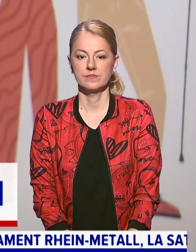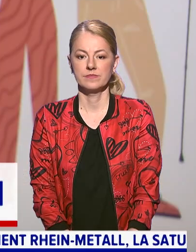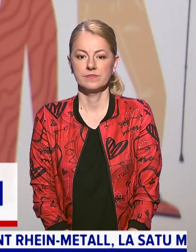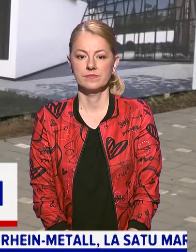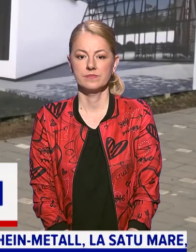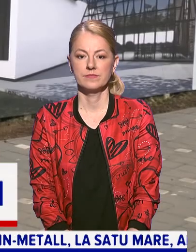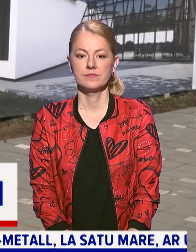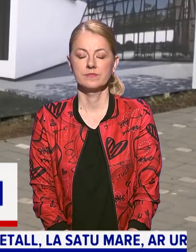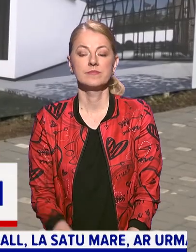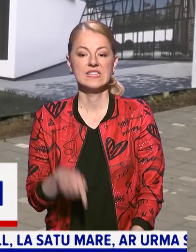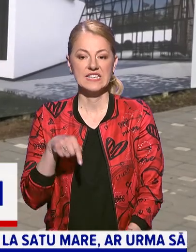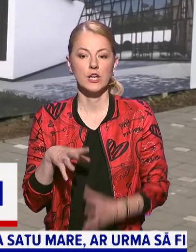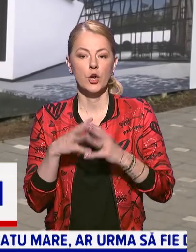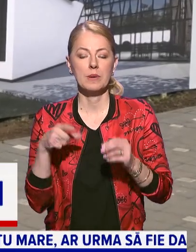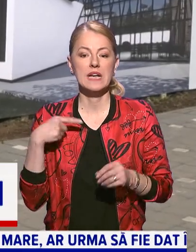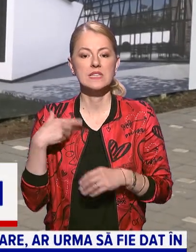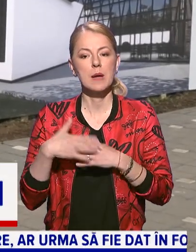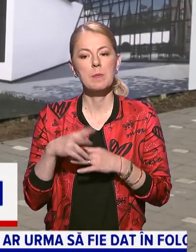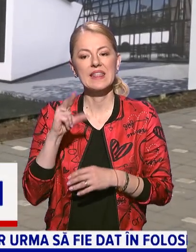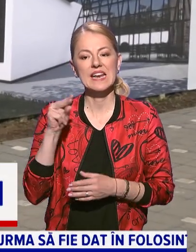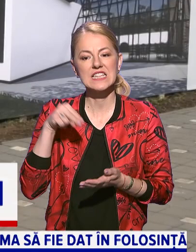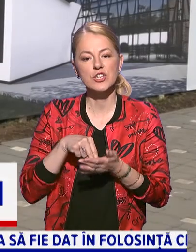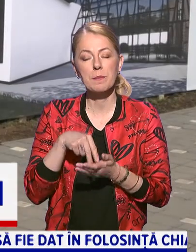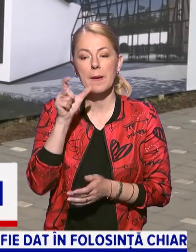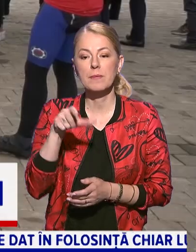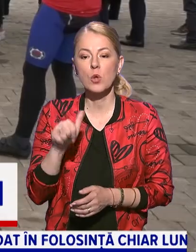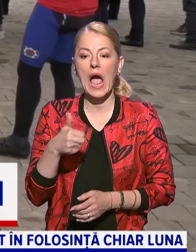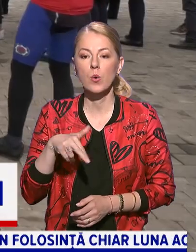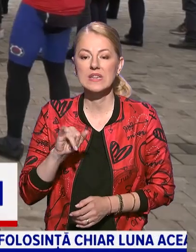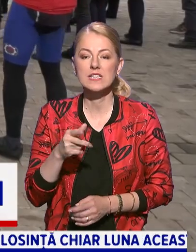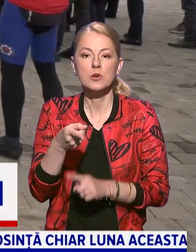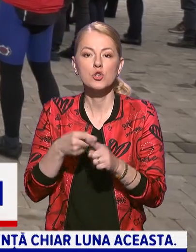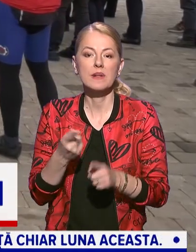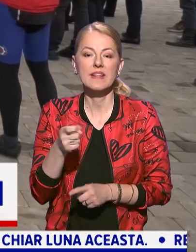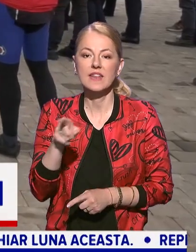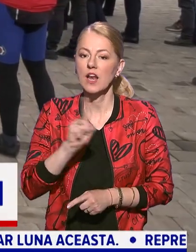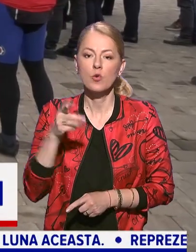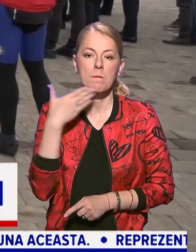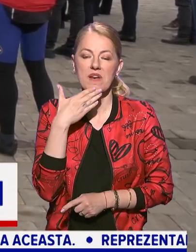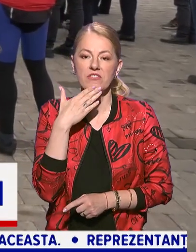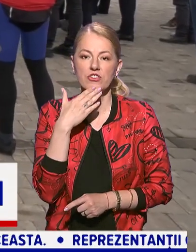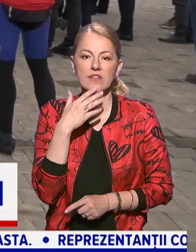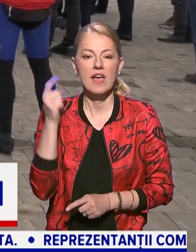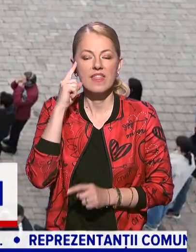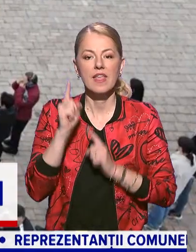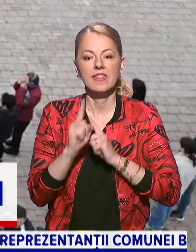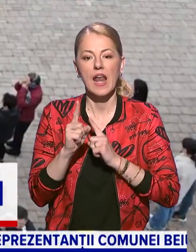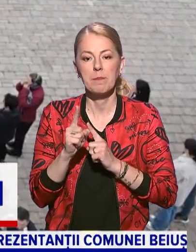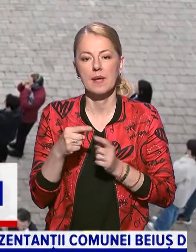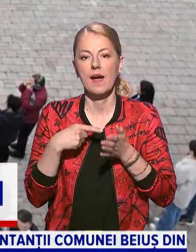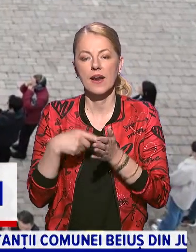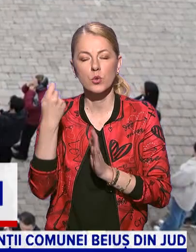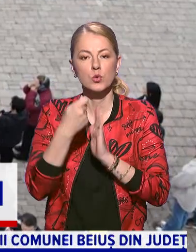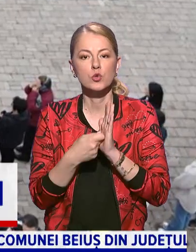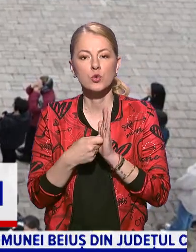processing that. În România sunt peste 30.000 de persoane cu autism. Jumătate dintre ele nu beneficiază de terapie, conform unui studiu realizat